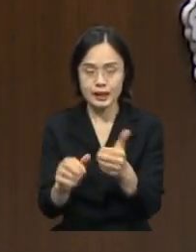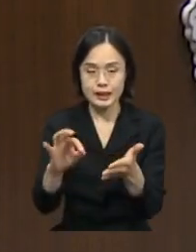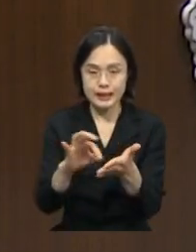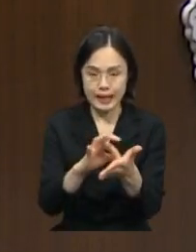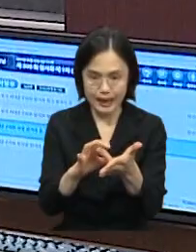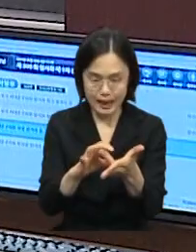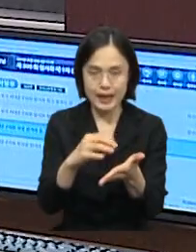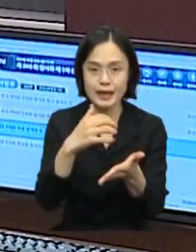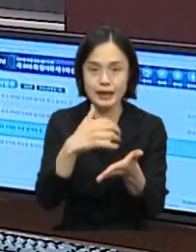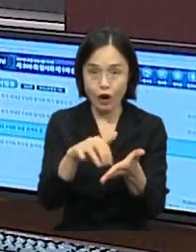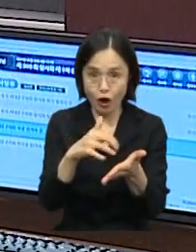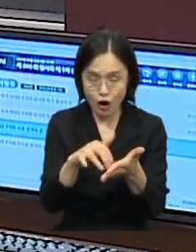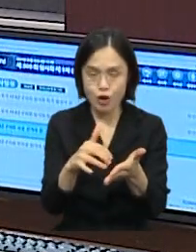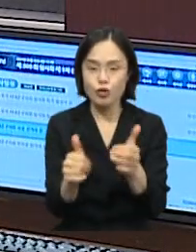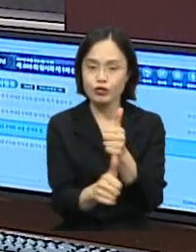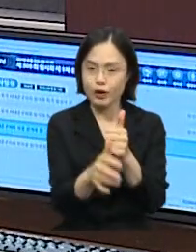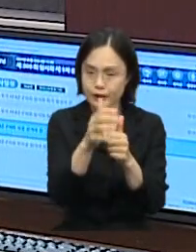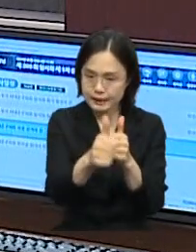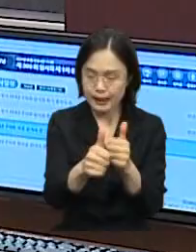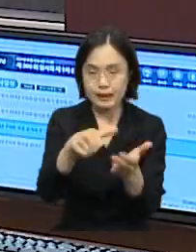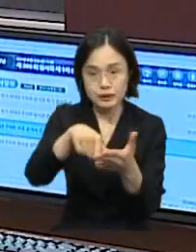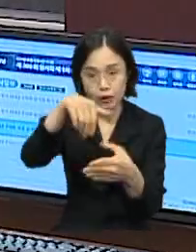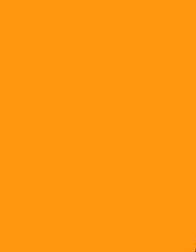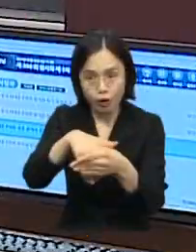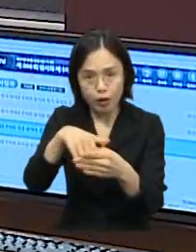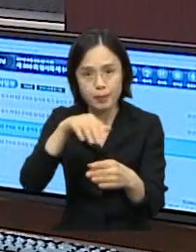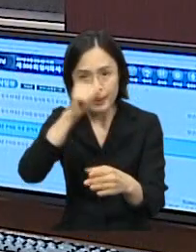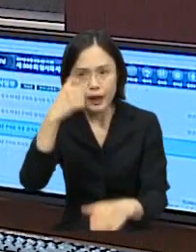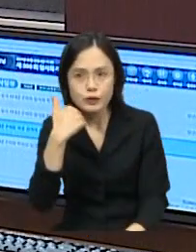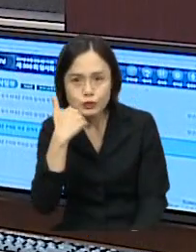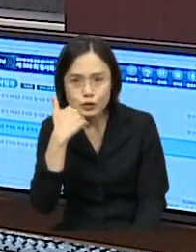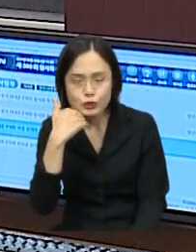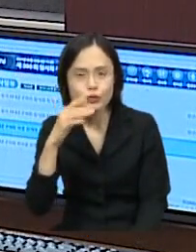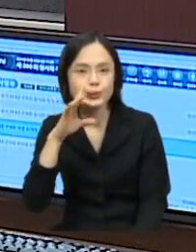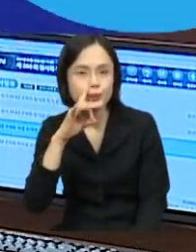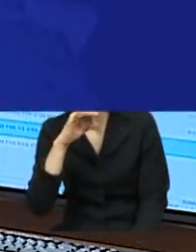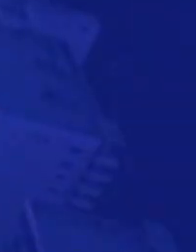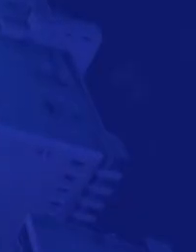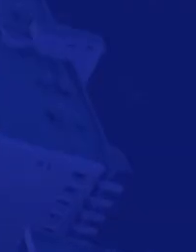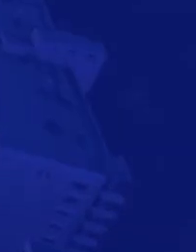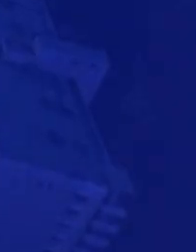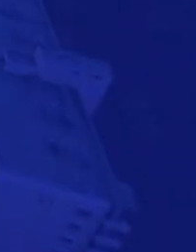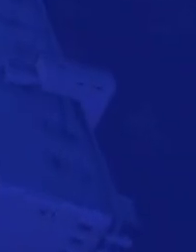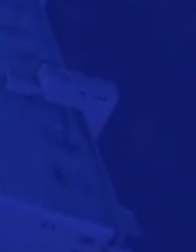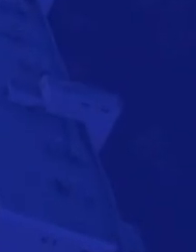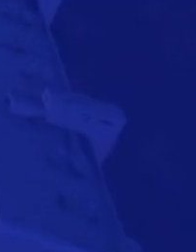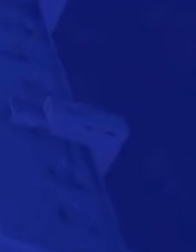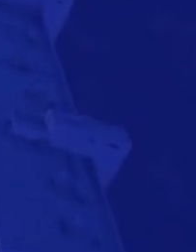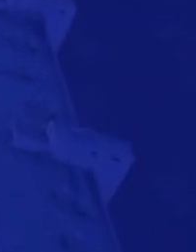선거 결과에 관심이 모이고 있습니다 딜라이브 뉴스 조성엽 있니다